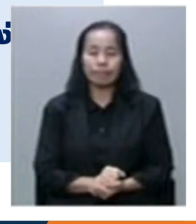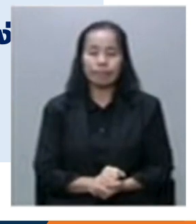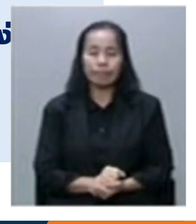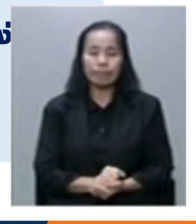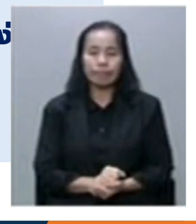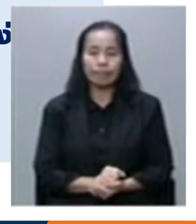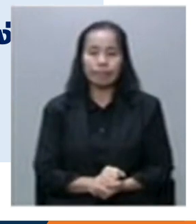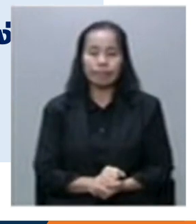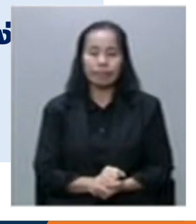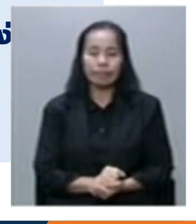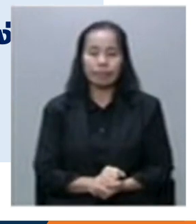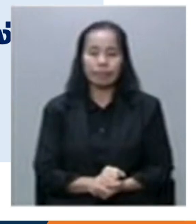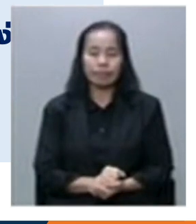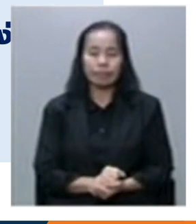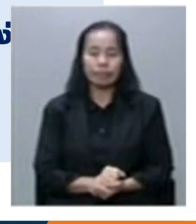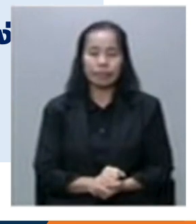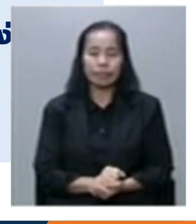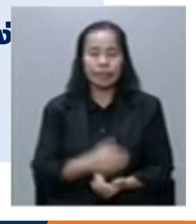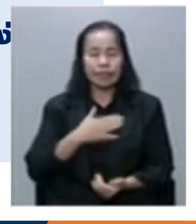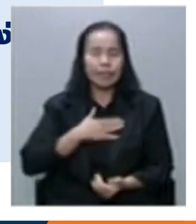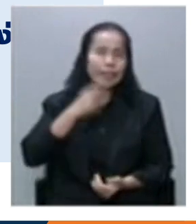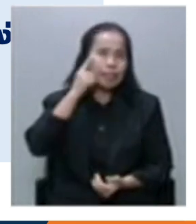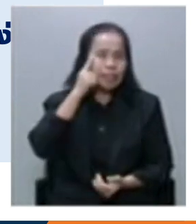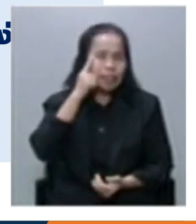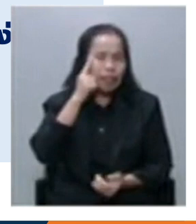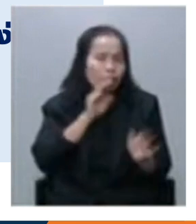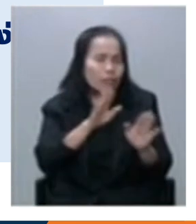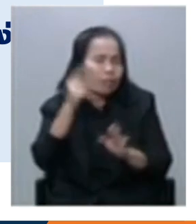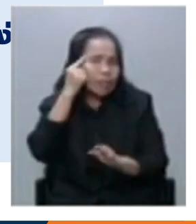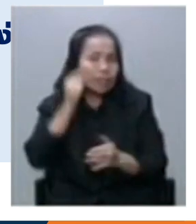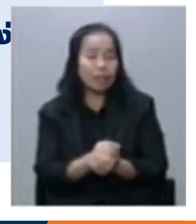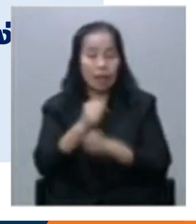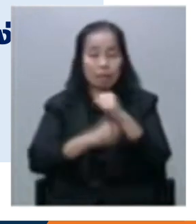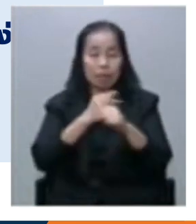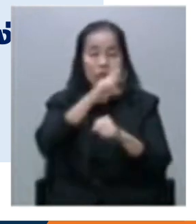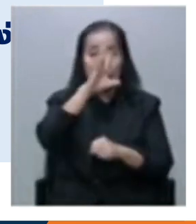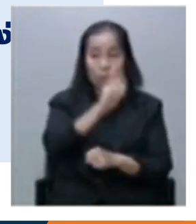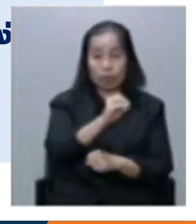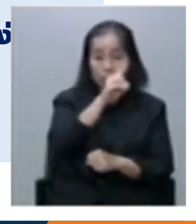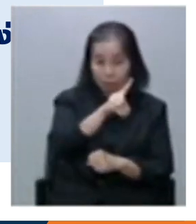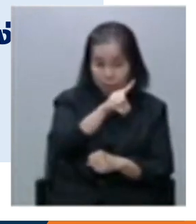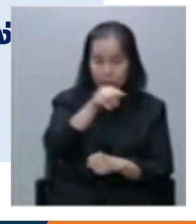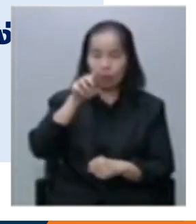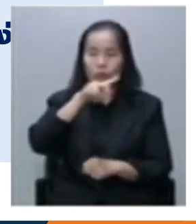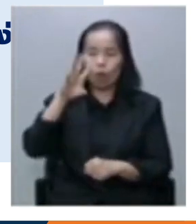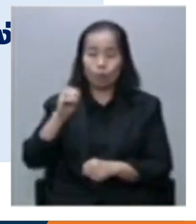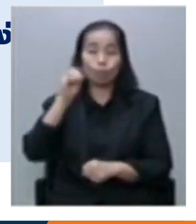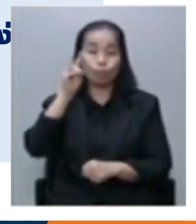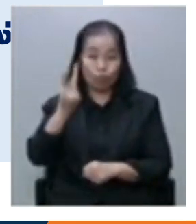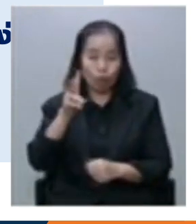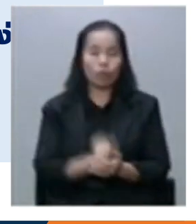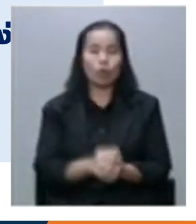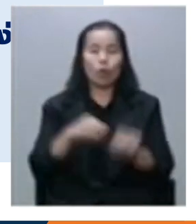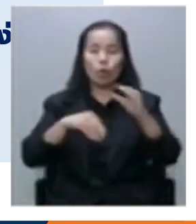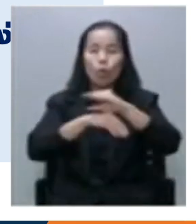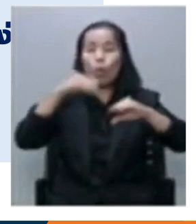ดังนั้นนะครับผมชวนคิดแบบนี้ครับจากปีงบประมาณ2561นะครับและ62เนี่ยภายใต้โครง